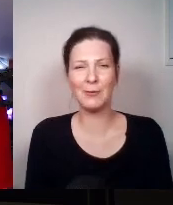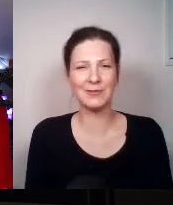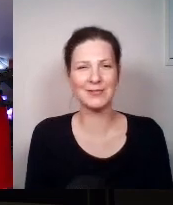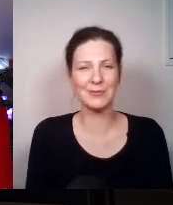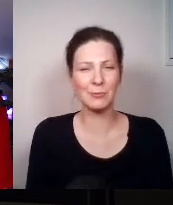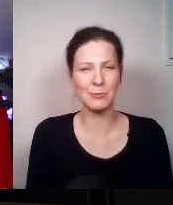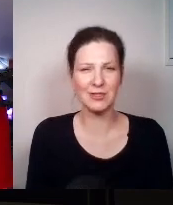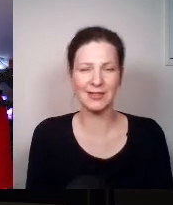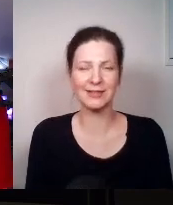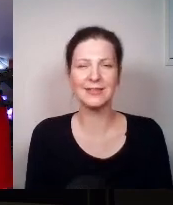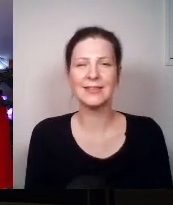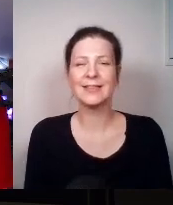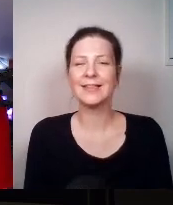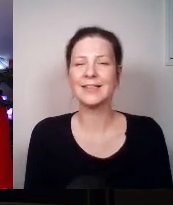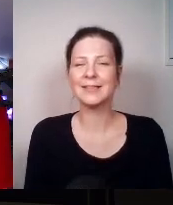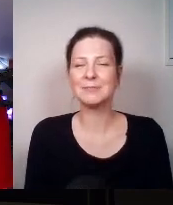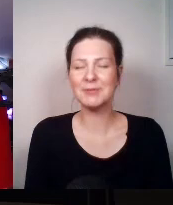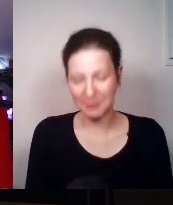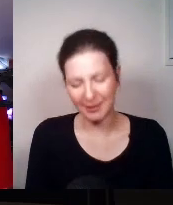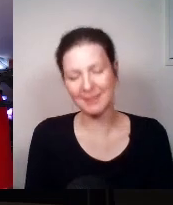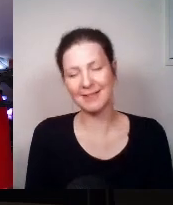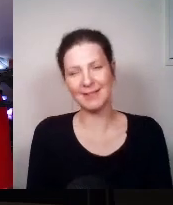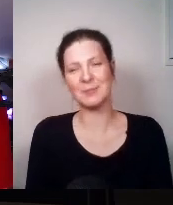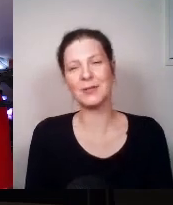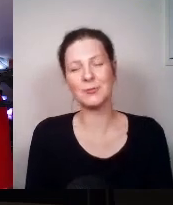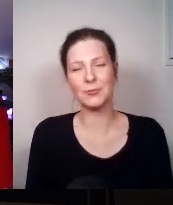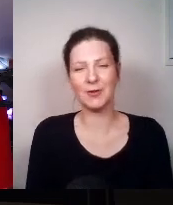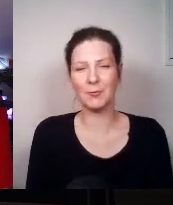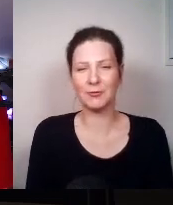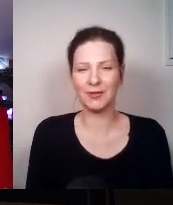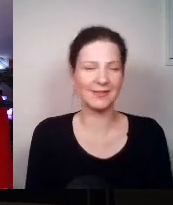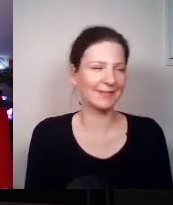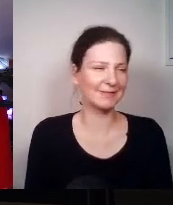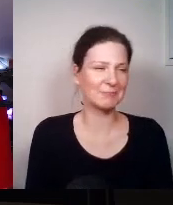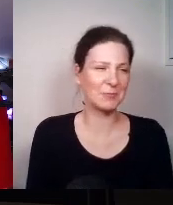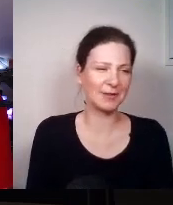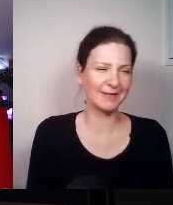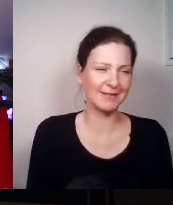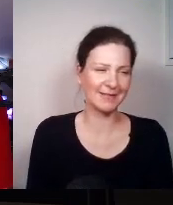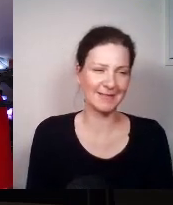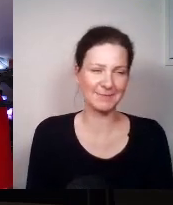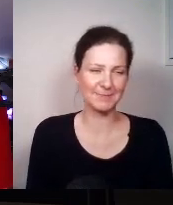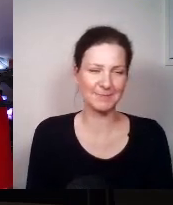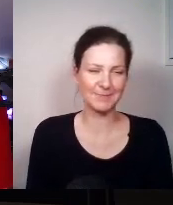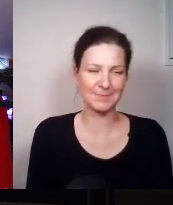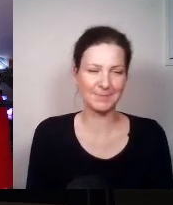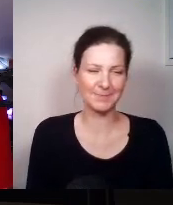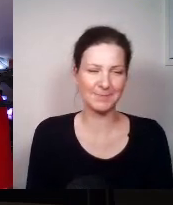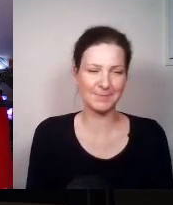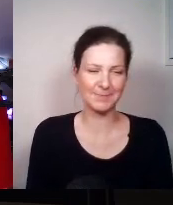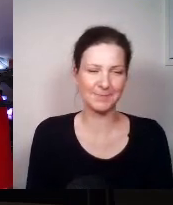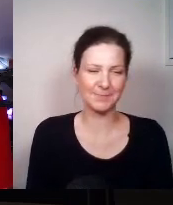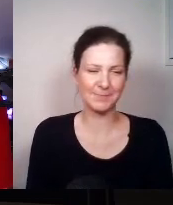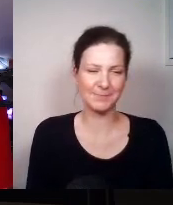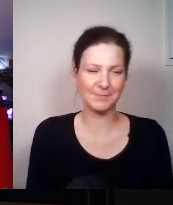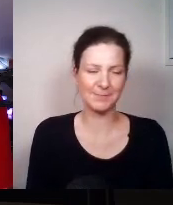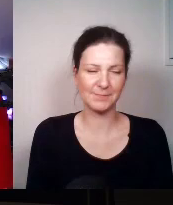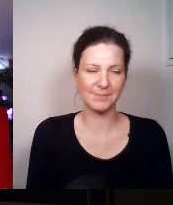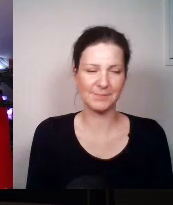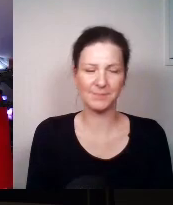fällt es mir auf, dass ich was Komisches sage. Ich würde gerne den Kieler Matrosenaufstand spielen als nächstes. Das machen wir doch mal.